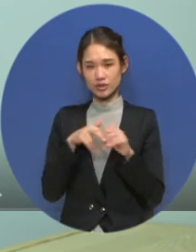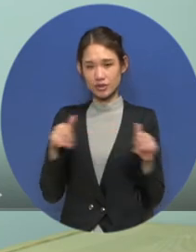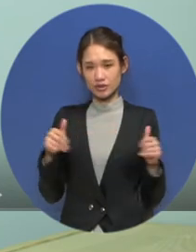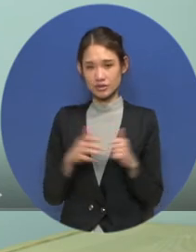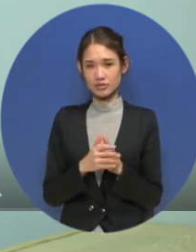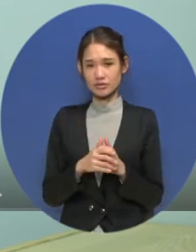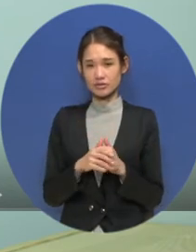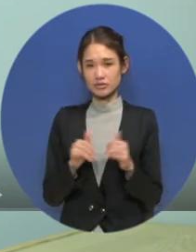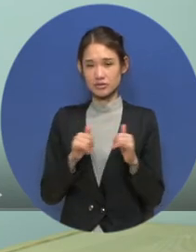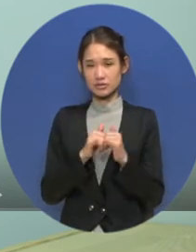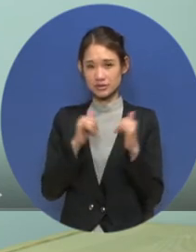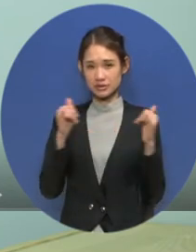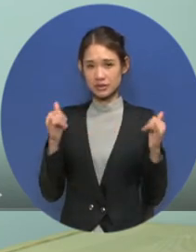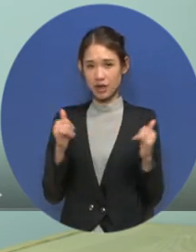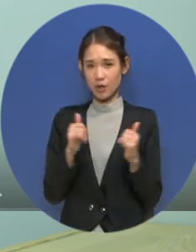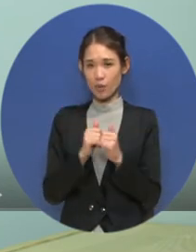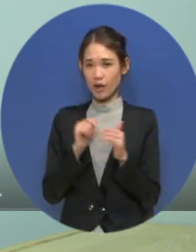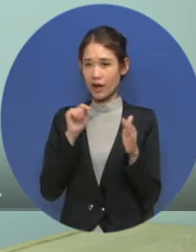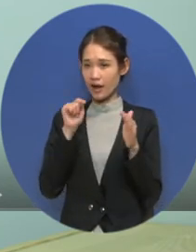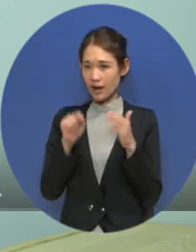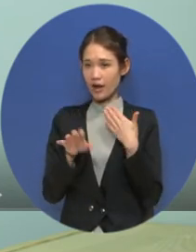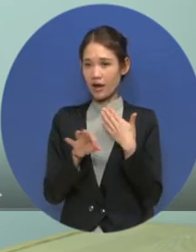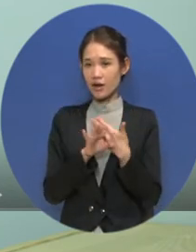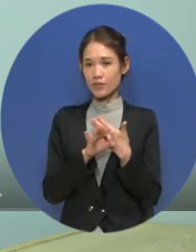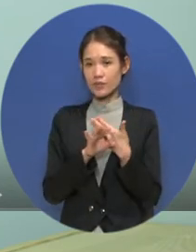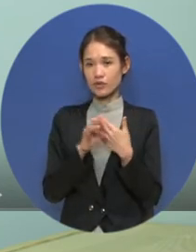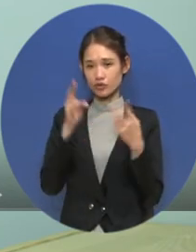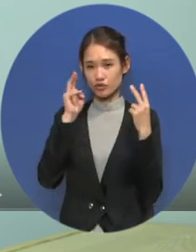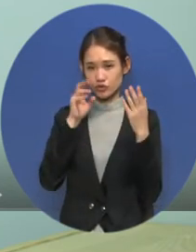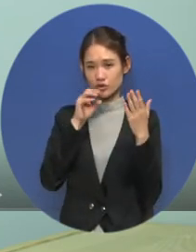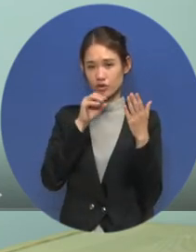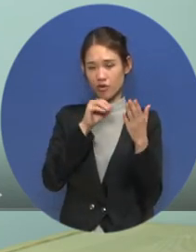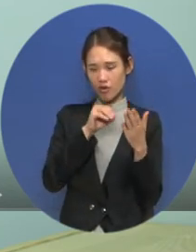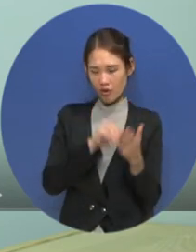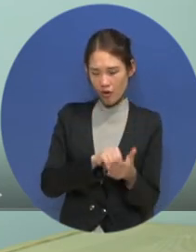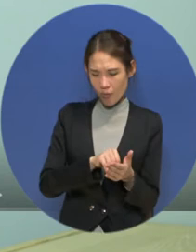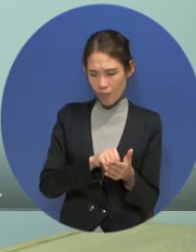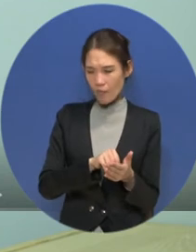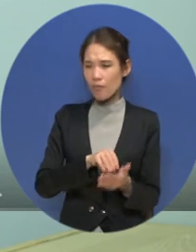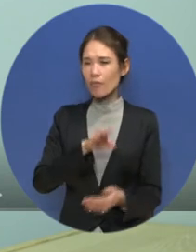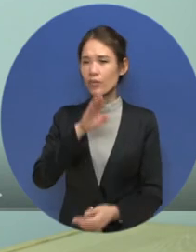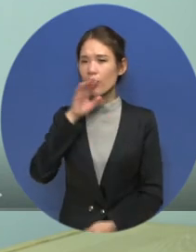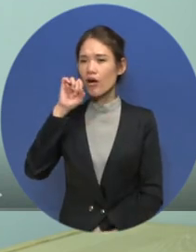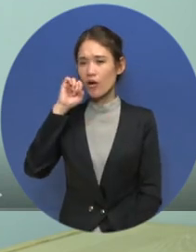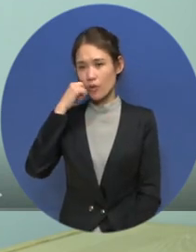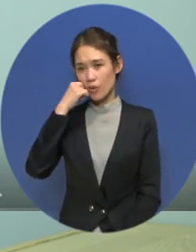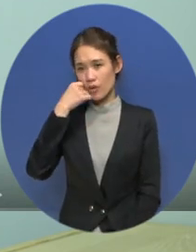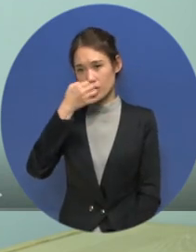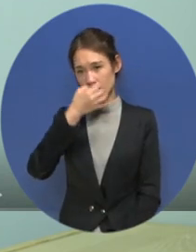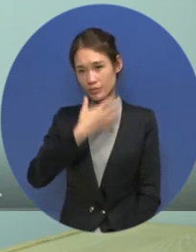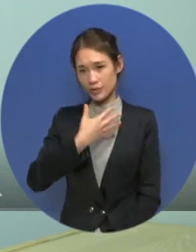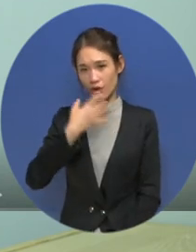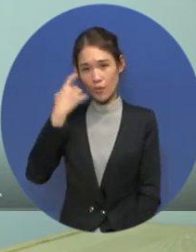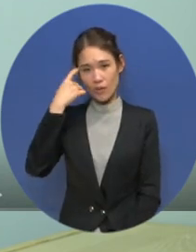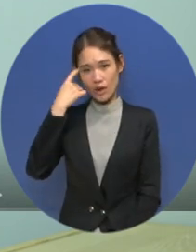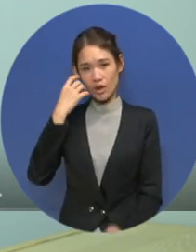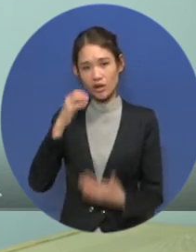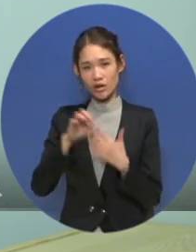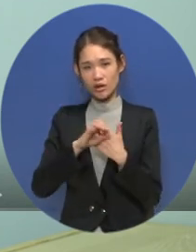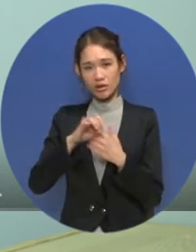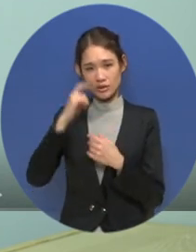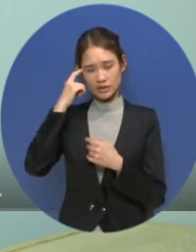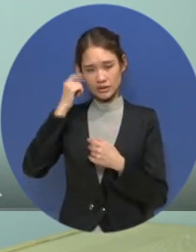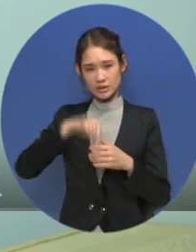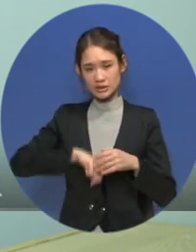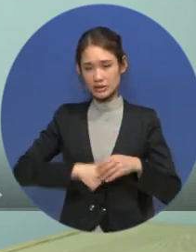중증장애인들은 사회에 나오면 취업이라는 것이 굉장히 힘듭니다. 왜냐하면 자폐성